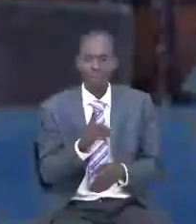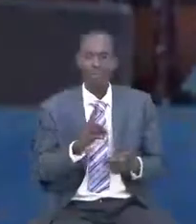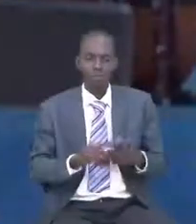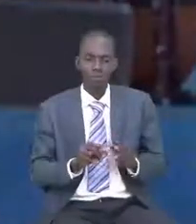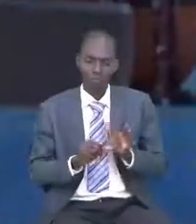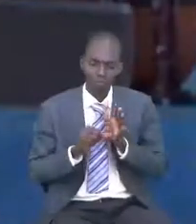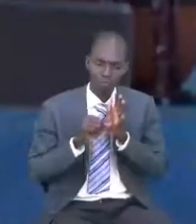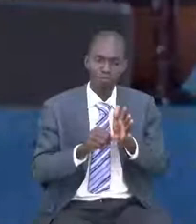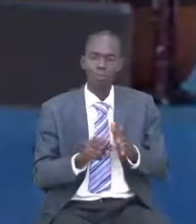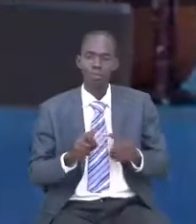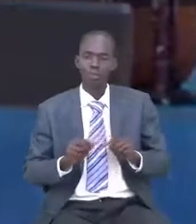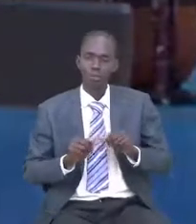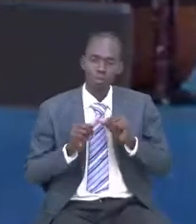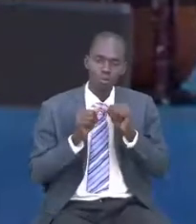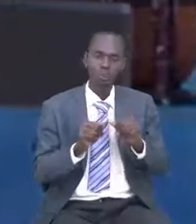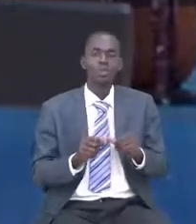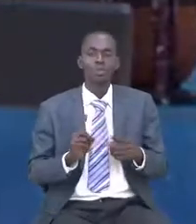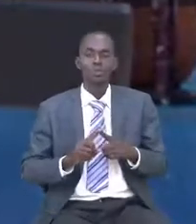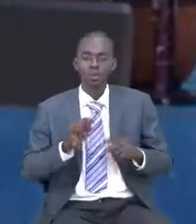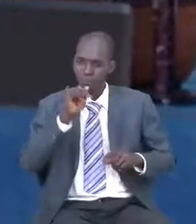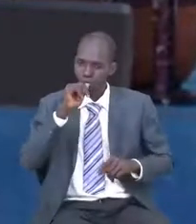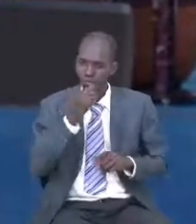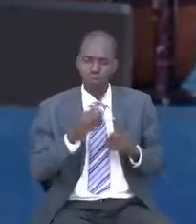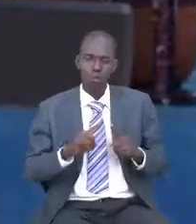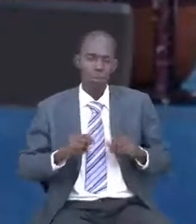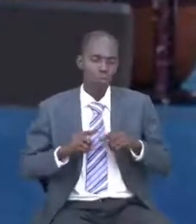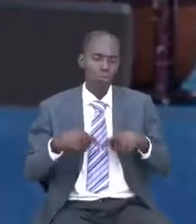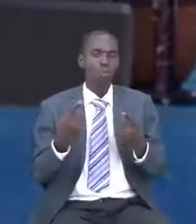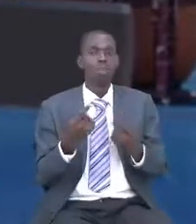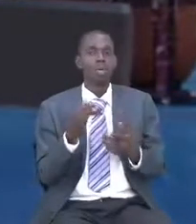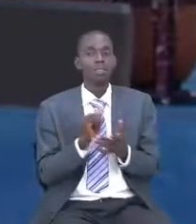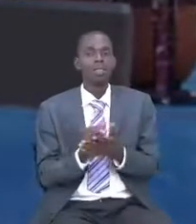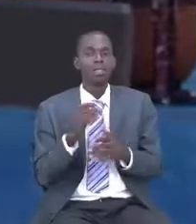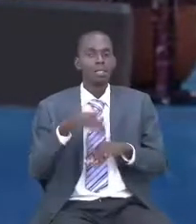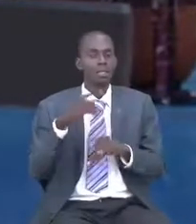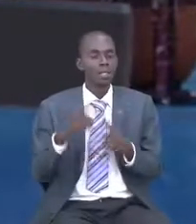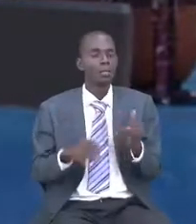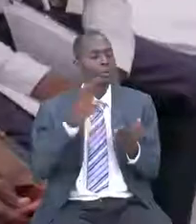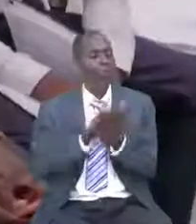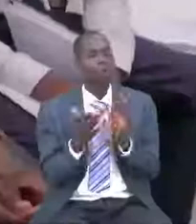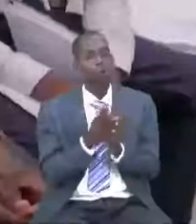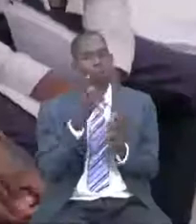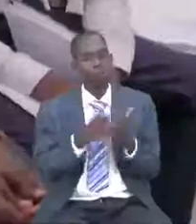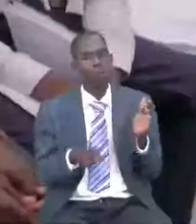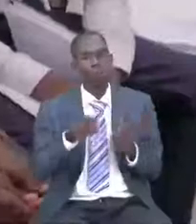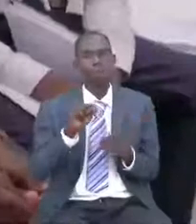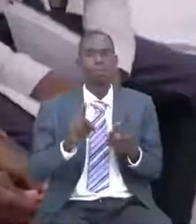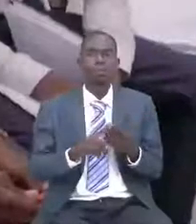qui te conduit et t'amène à être l'homme, la femme que tu essaies d'être.